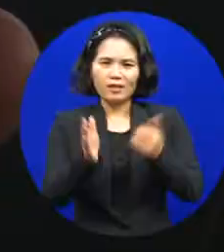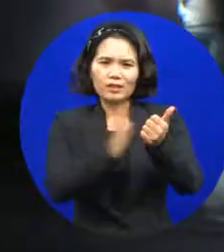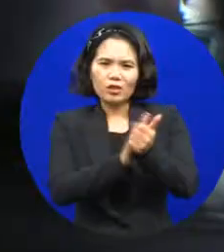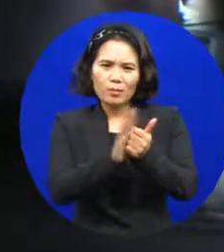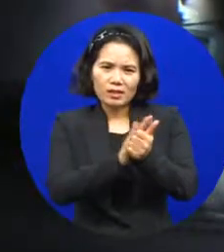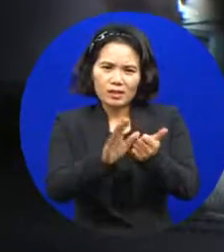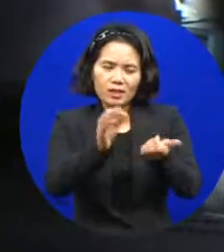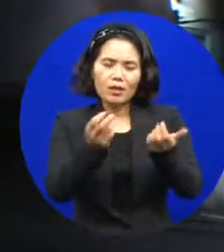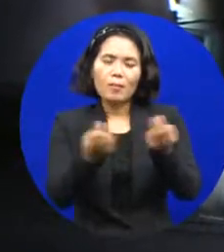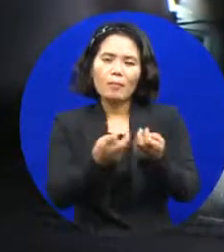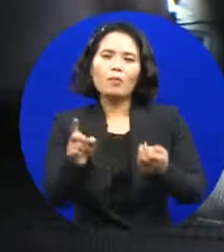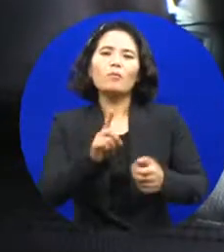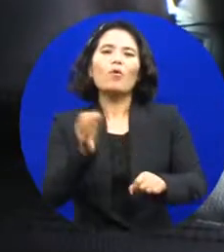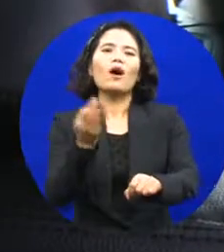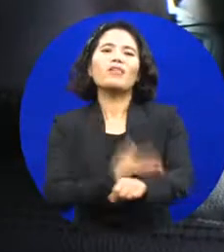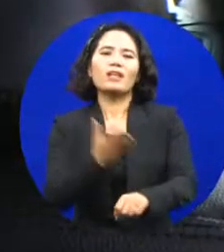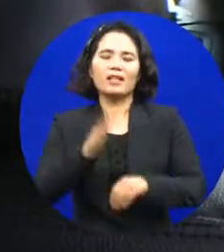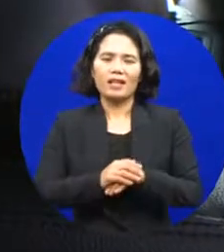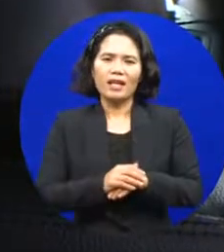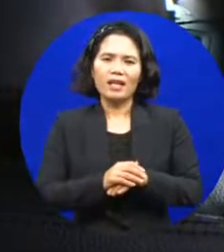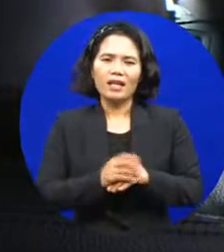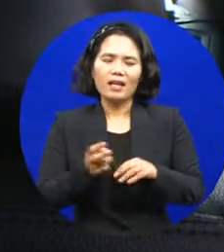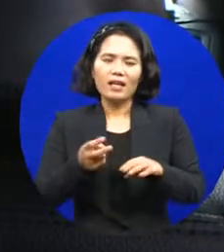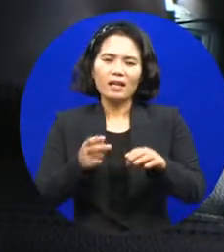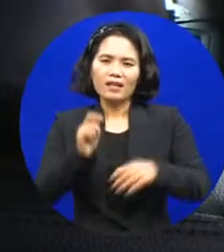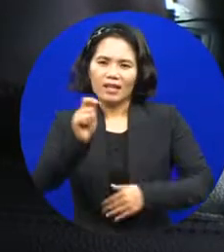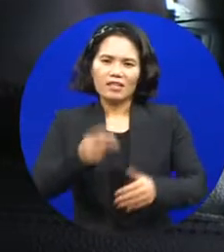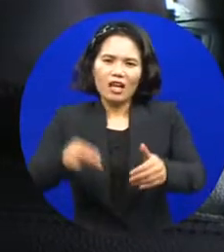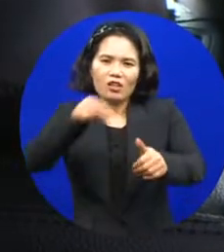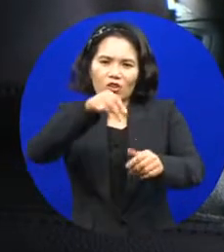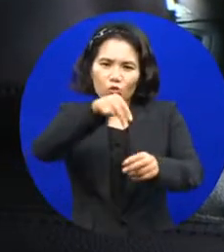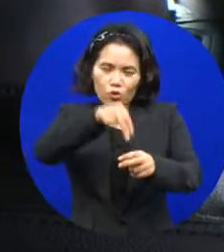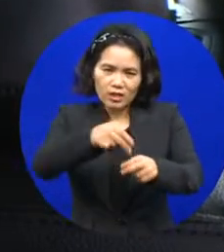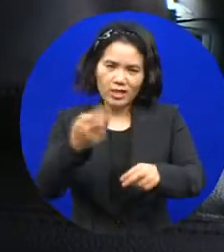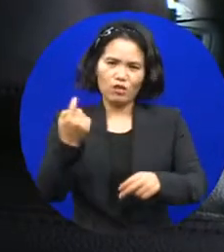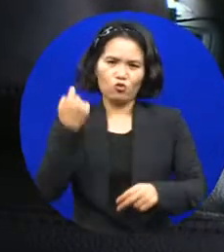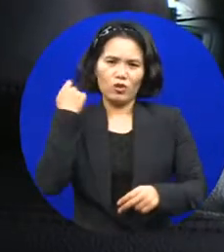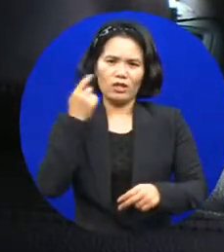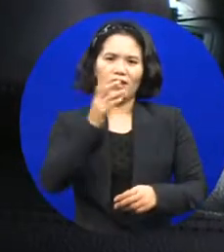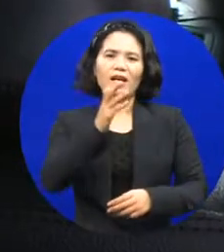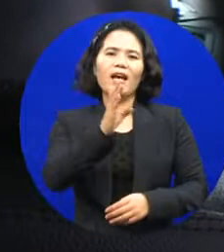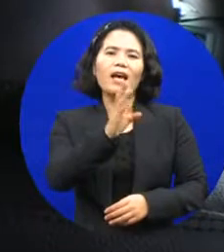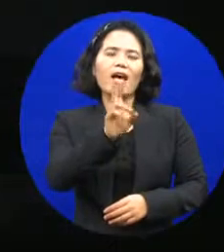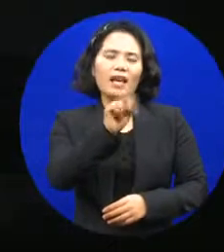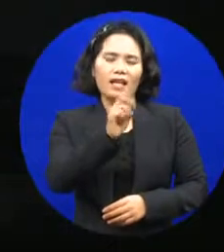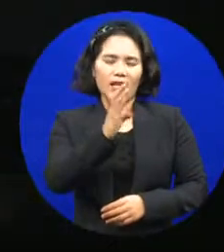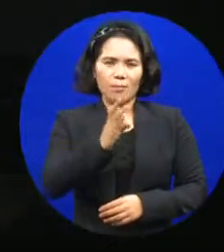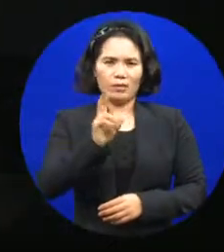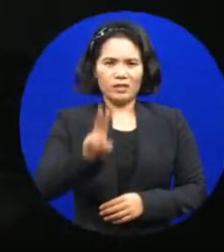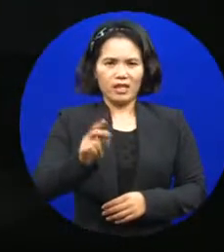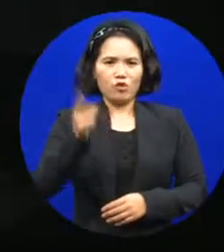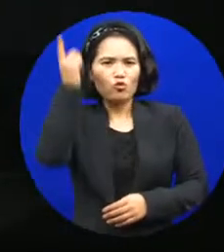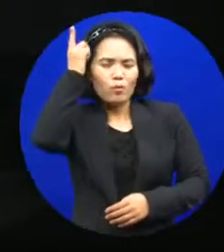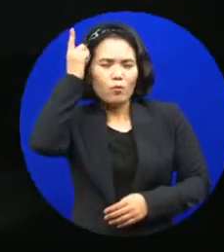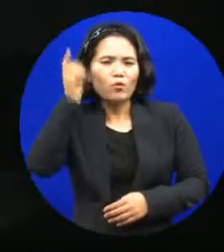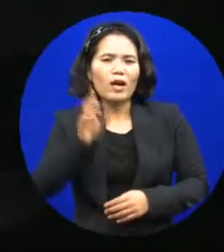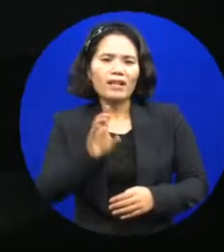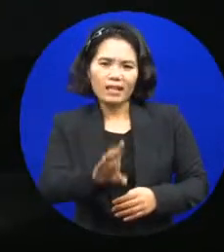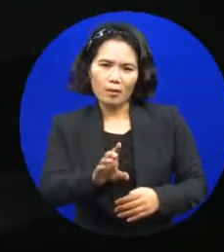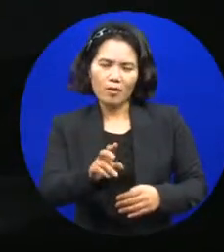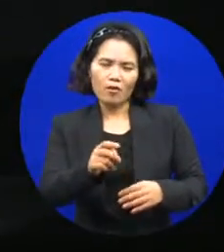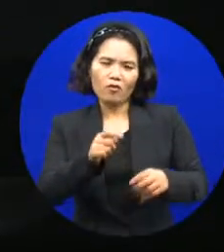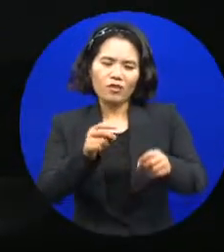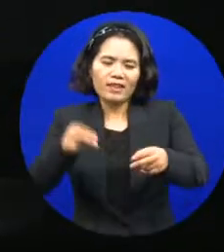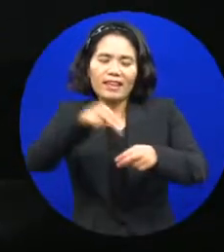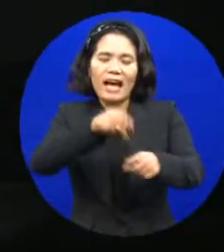있습니다. 서비스 이용 방법은 간단합니다. 택시에 탄 뒤 좌석에 있는 NFC 칩에 스마트폰을 갖다 대면